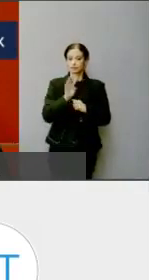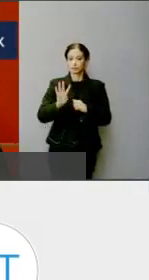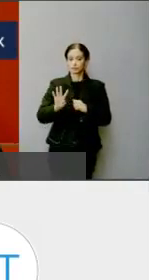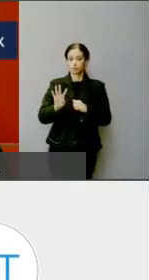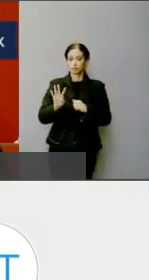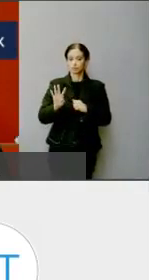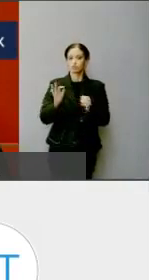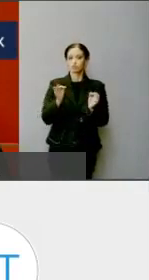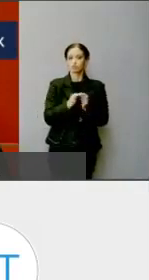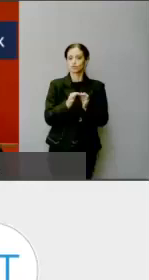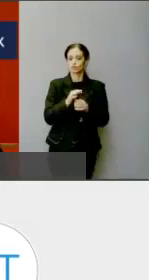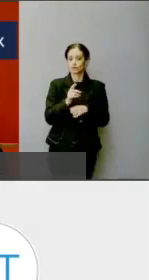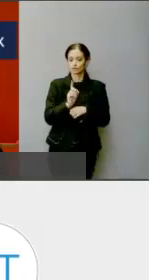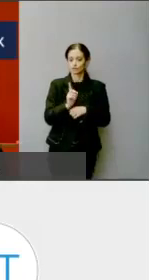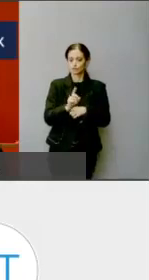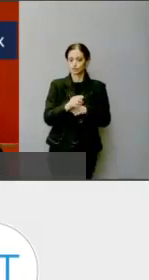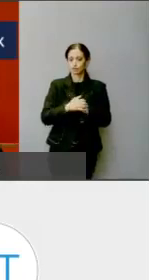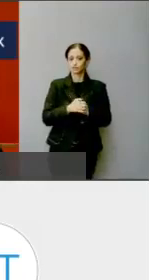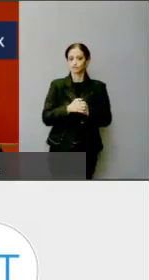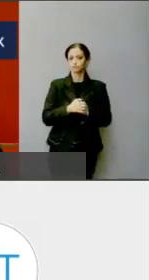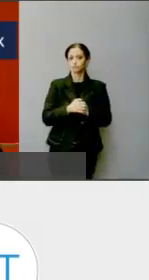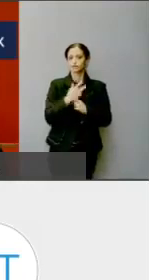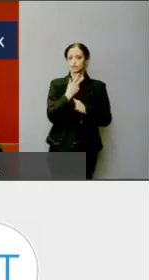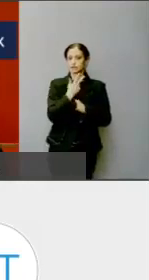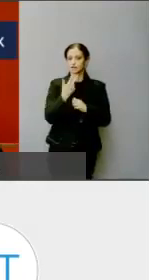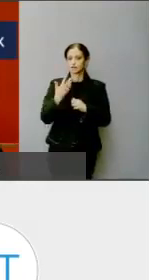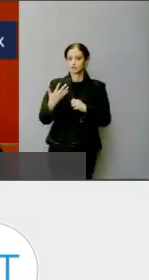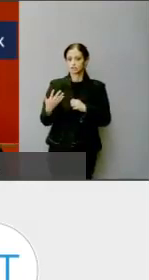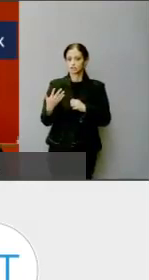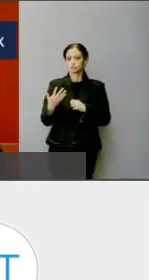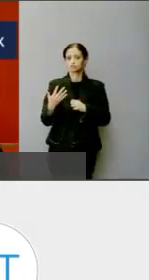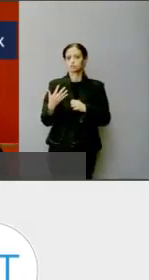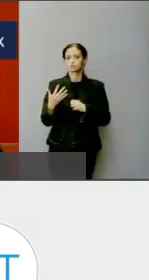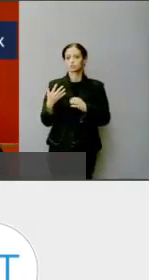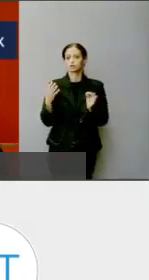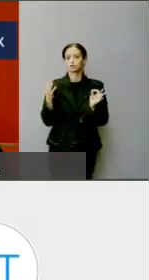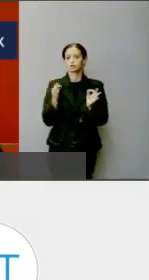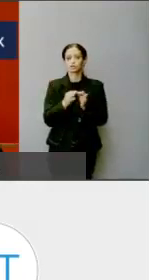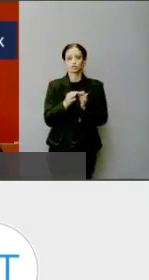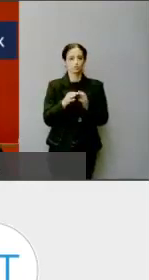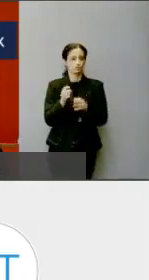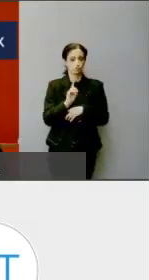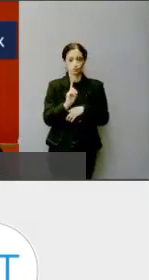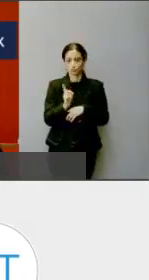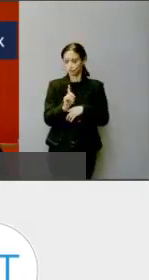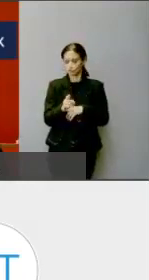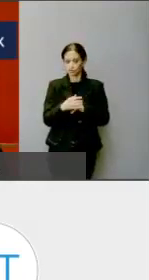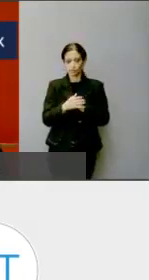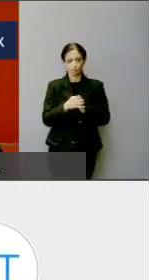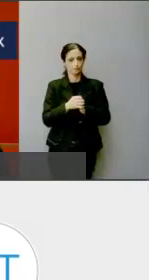non favorevole 35 non favorevole